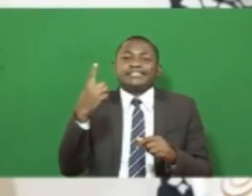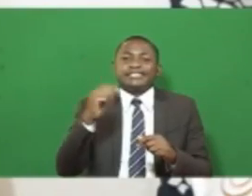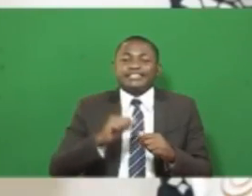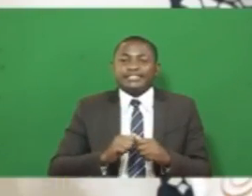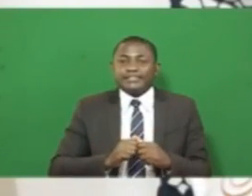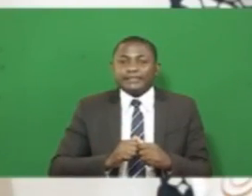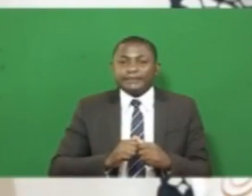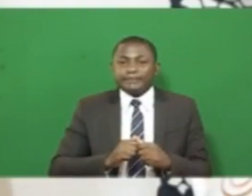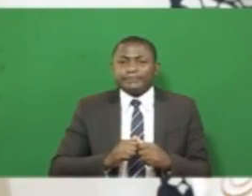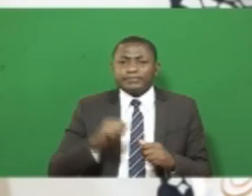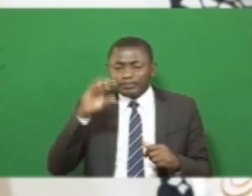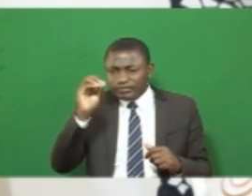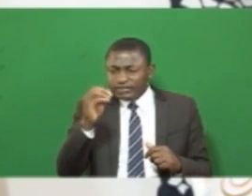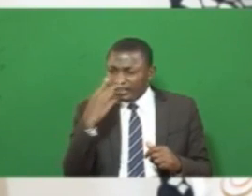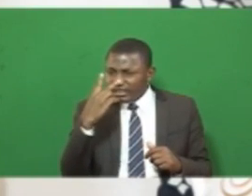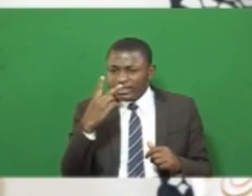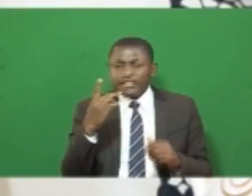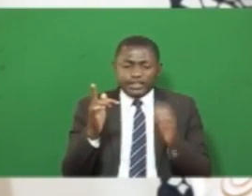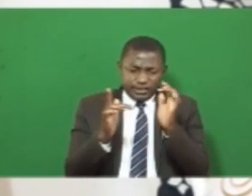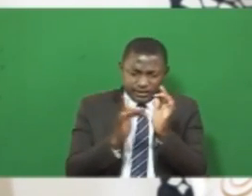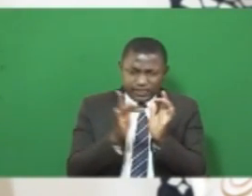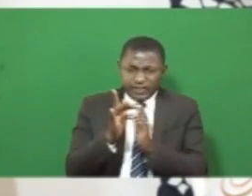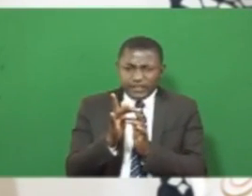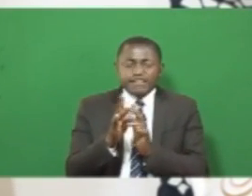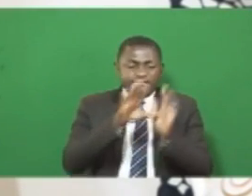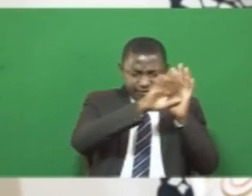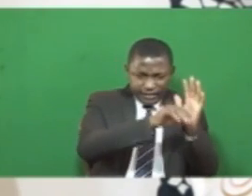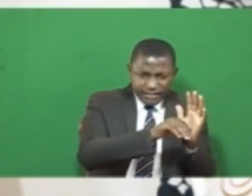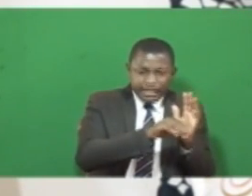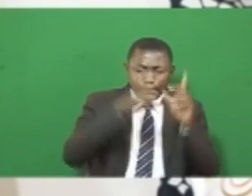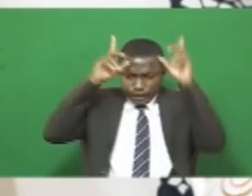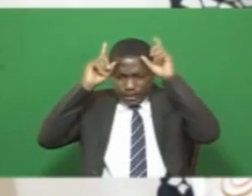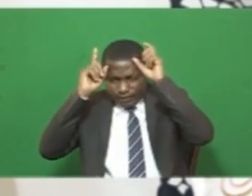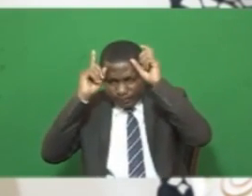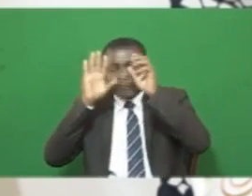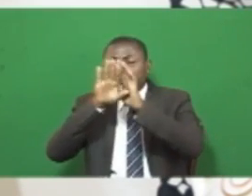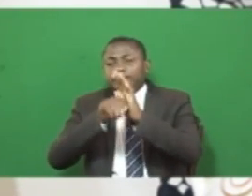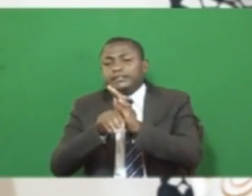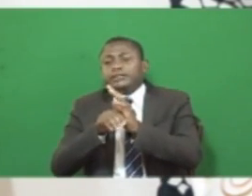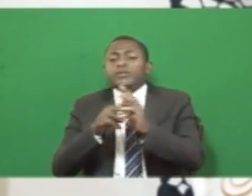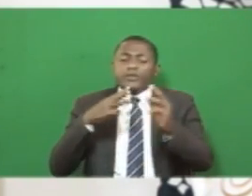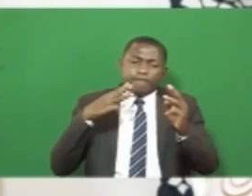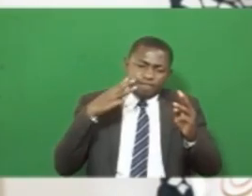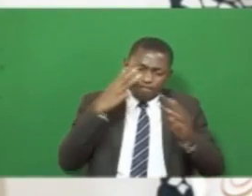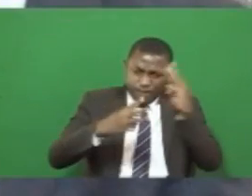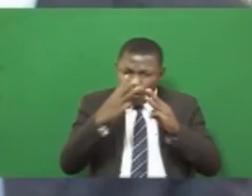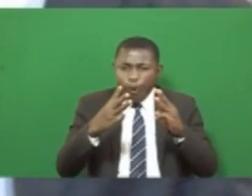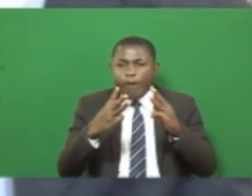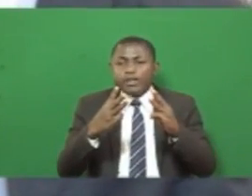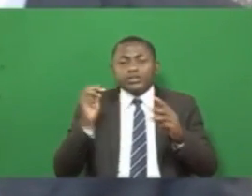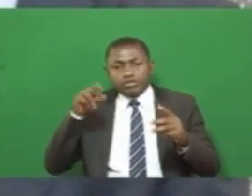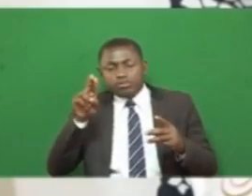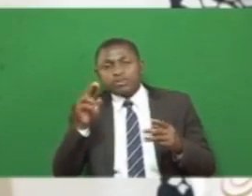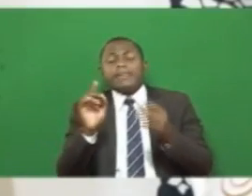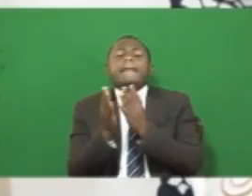Saka mavhesi ari kukoteranwa. Saka chinhu chatofana kunzwisisa ndechekuti muhondo nemutemo waMwari Satani anoshandisa Bhaibheri.